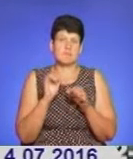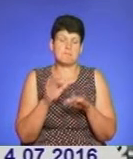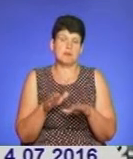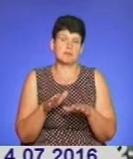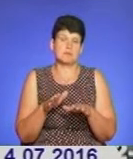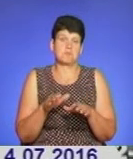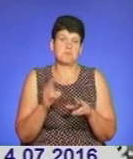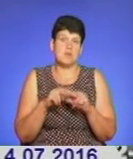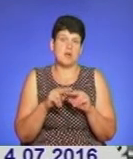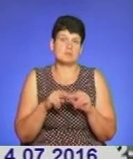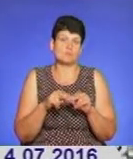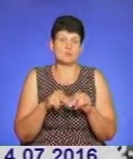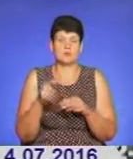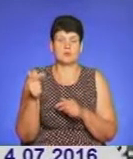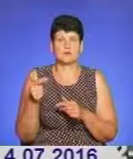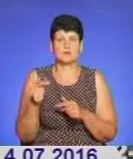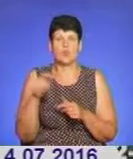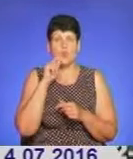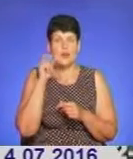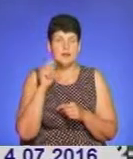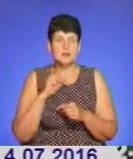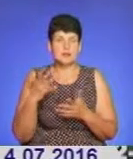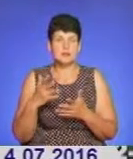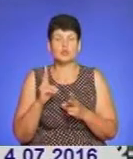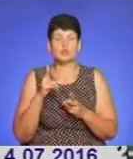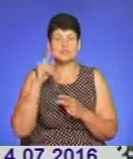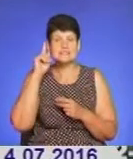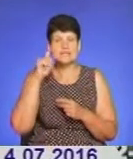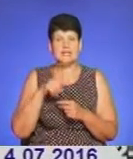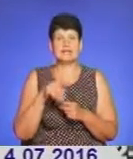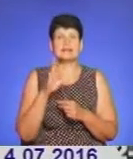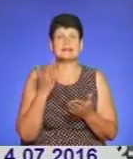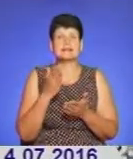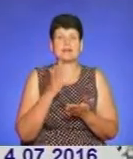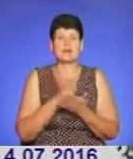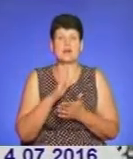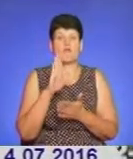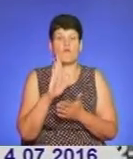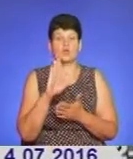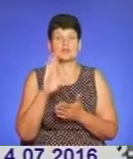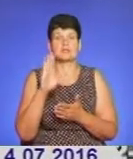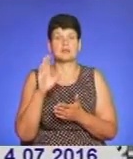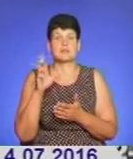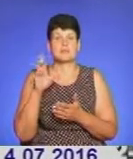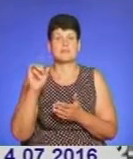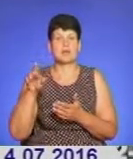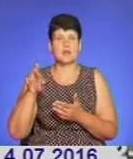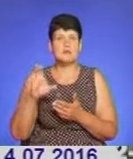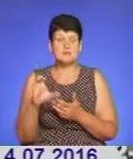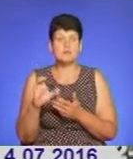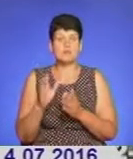років, середнього зросту та тілобудови. Був одягнений у футболку, шорти сіро-зеленого кольору та білі кросівки з